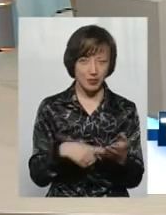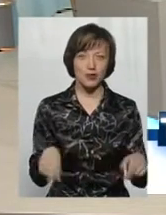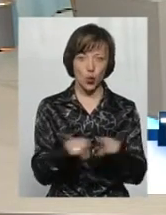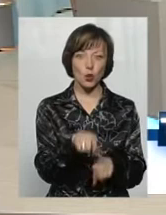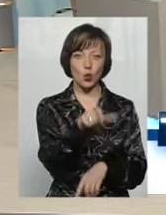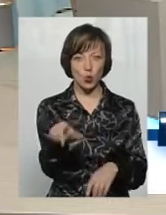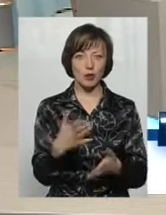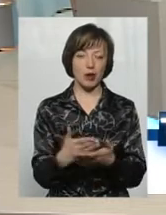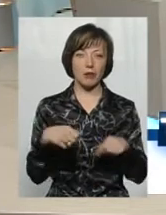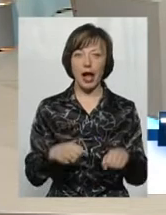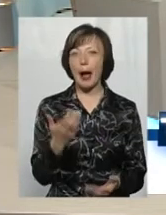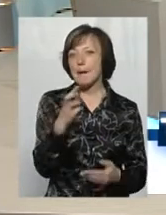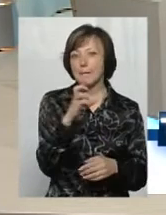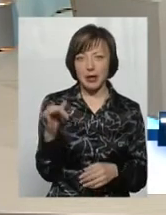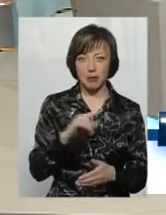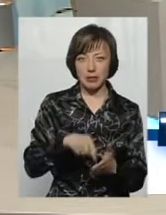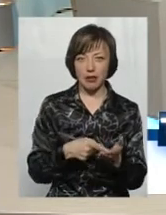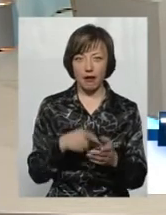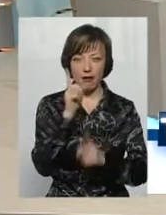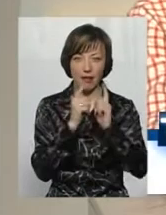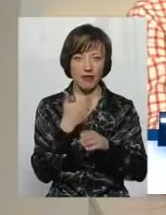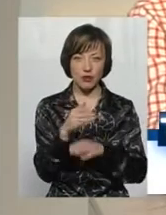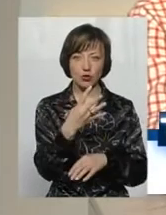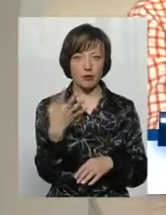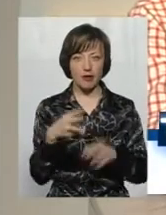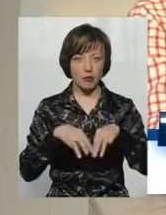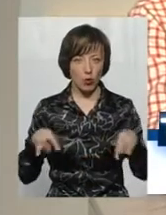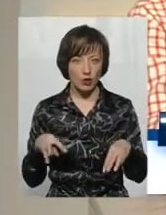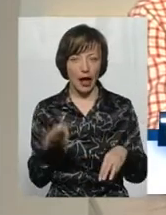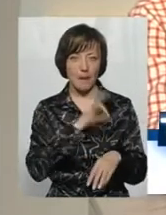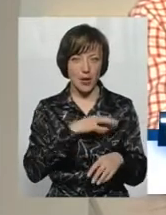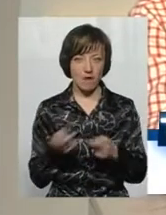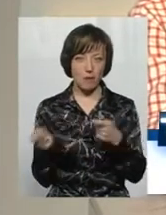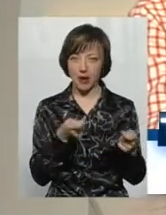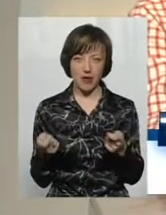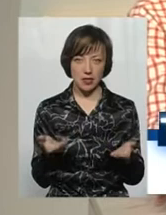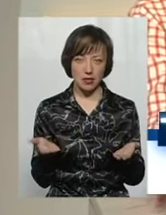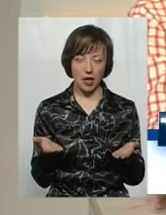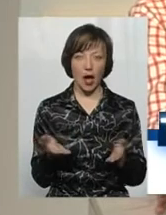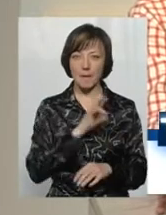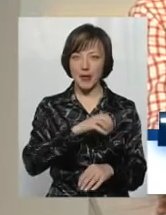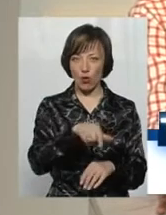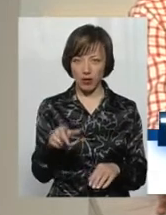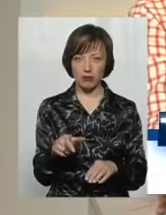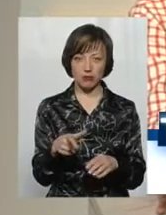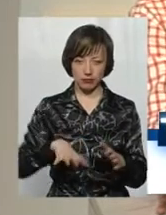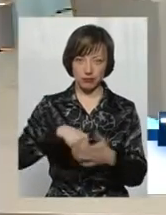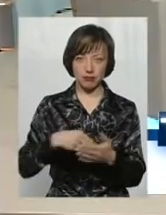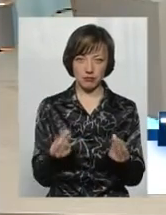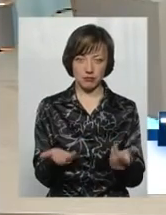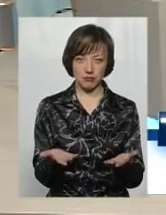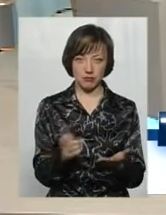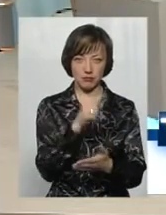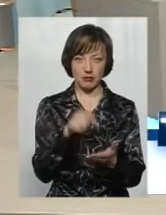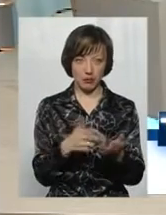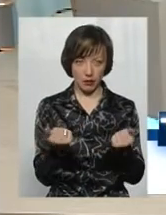люди мають. Тобто виходить, якби міська рада не виділила би тих 45 мільйонів на пільгове перевезення, то пільговики їздили б за гроші. Так,